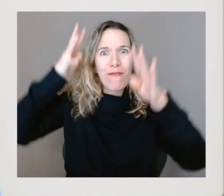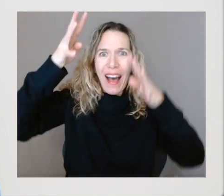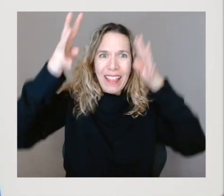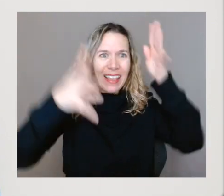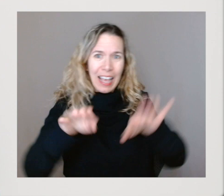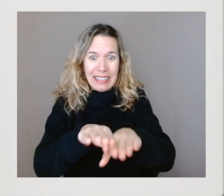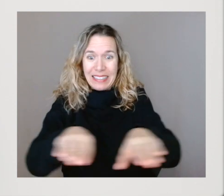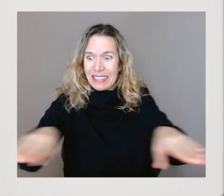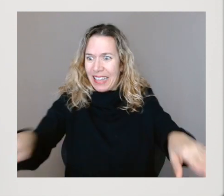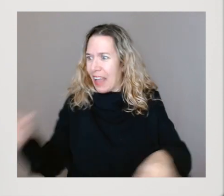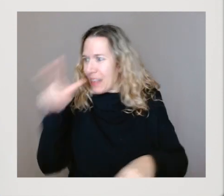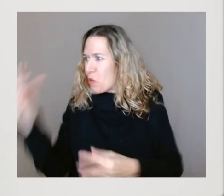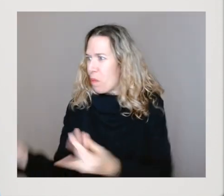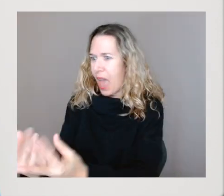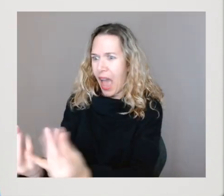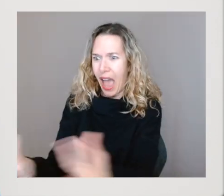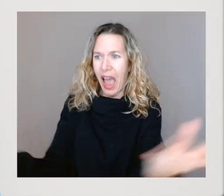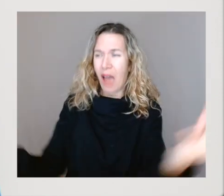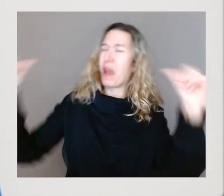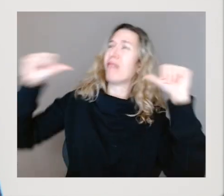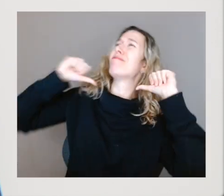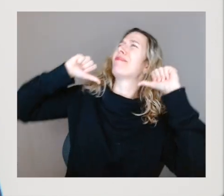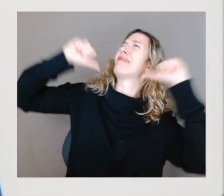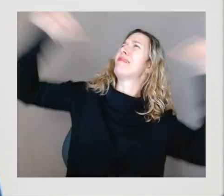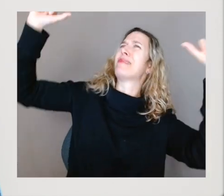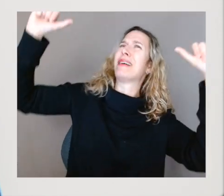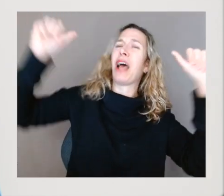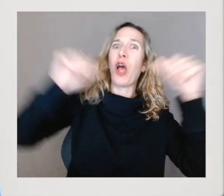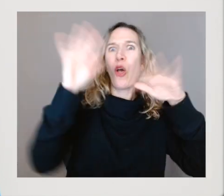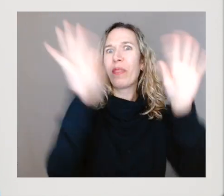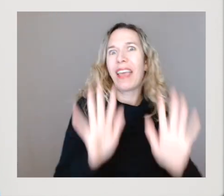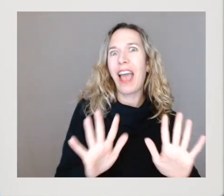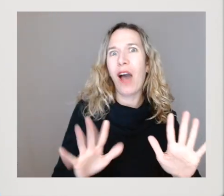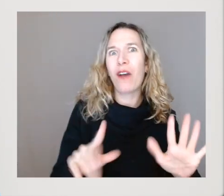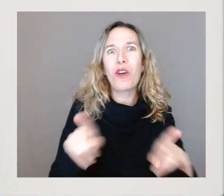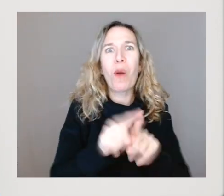scène lampionnée et cathédralesque. Un théâtre qui rime d'humanité.